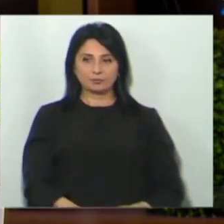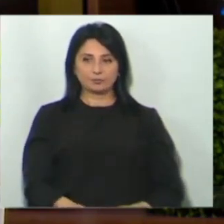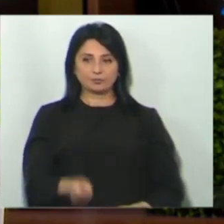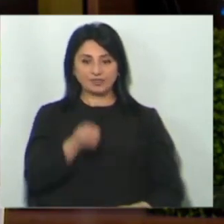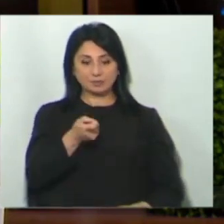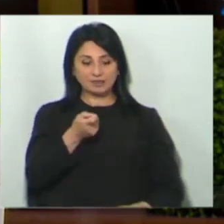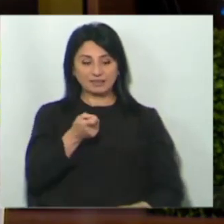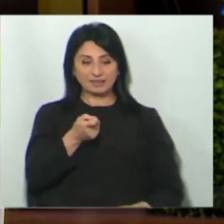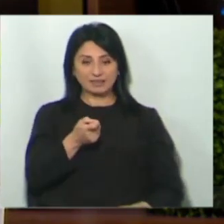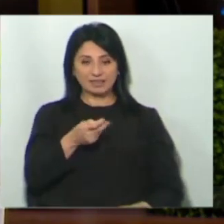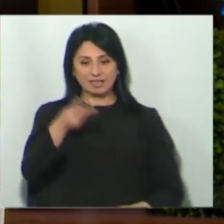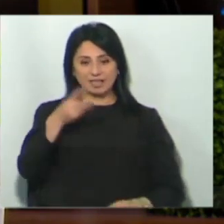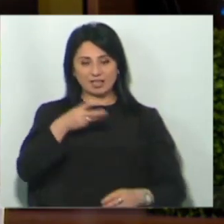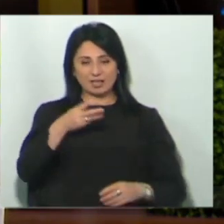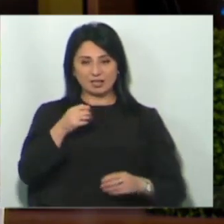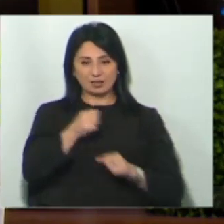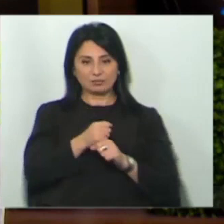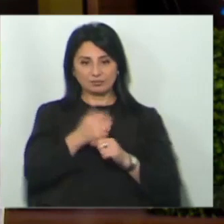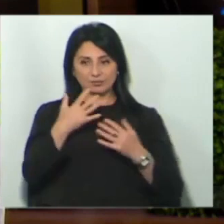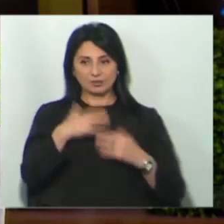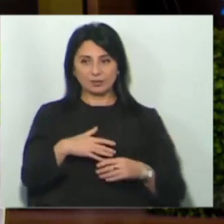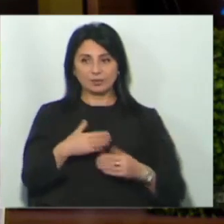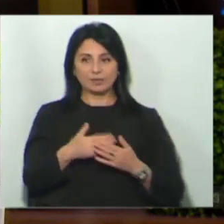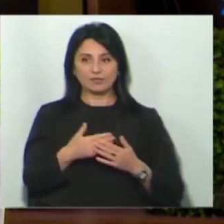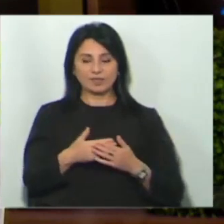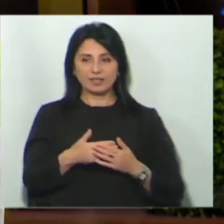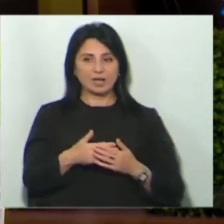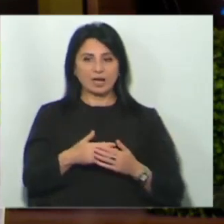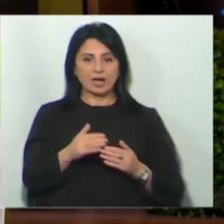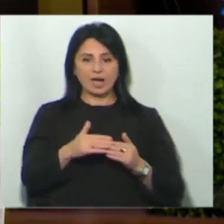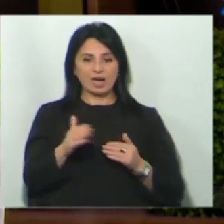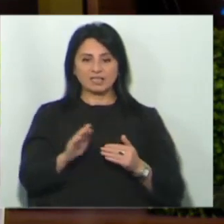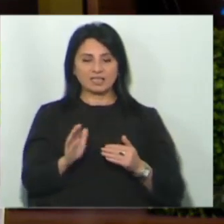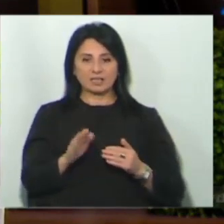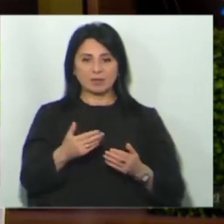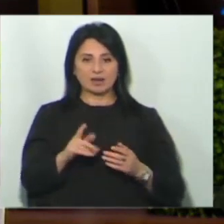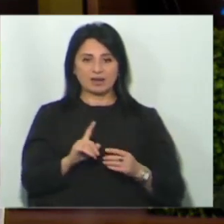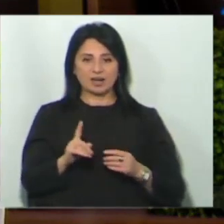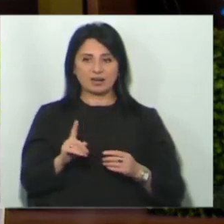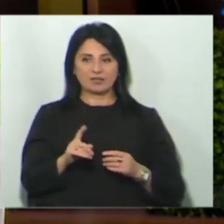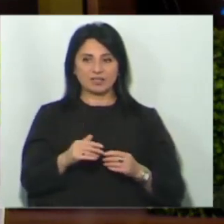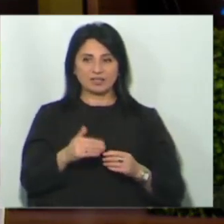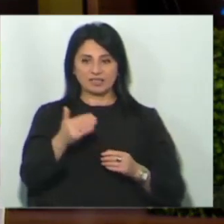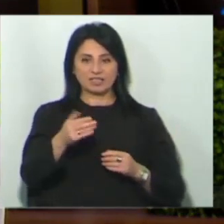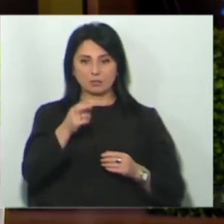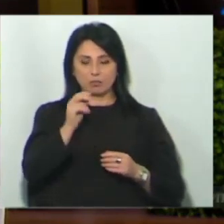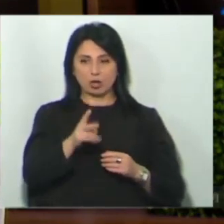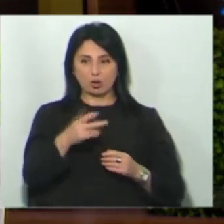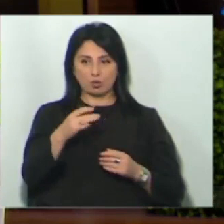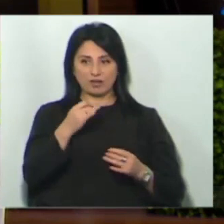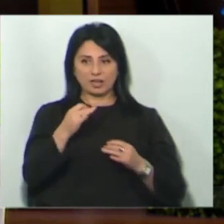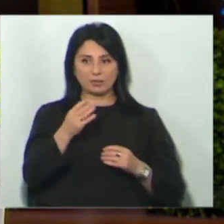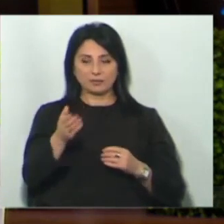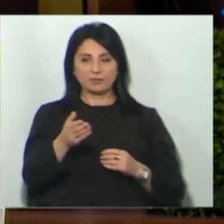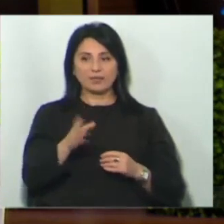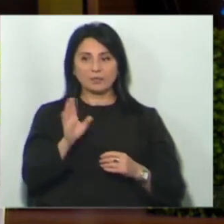mtsire rujs რომელიც ვთქვათ, აი არ სცილდება რაღაც წინა ბლოკში გოგამ